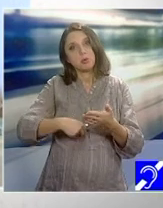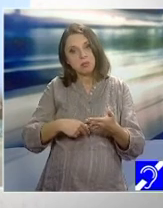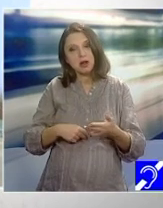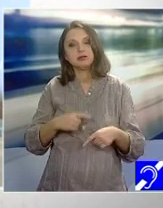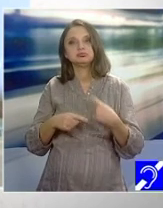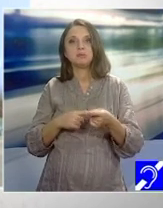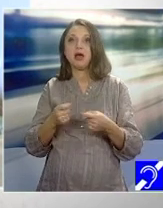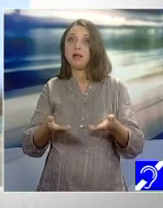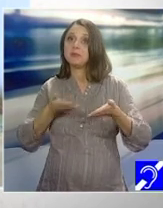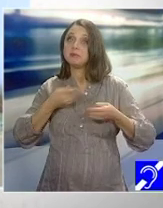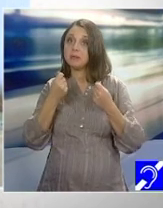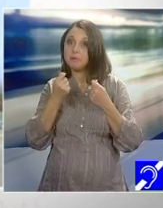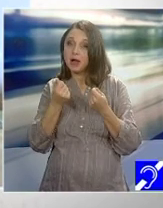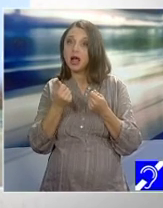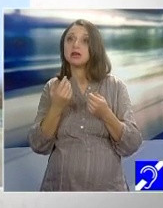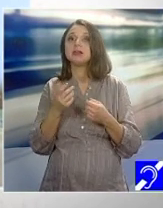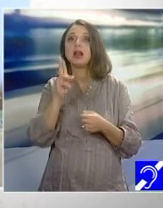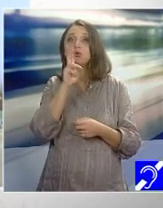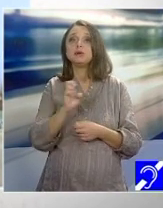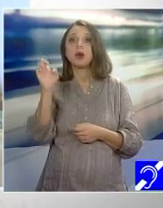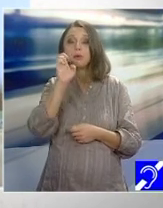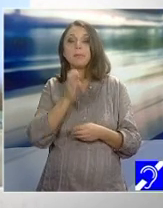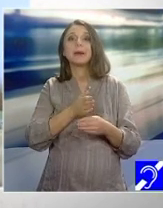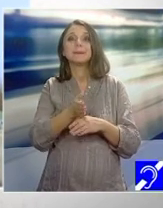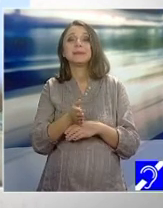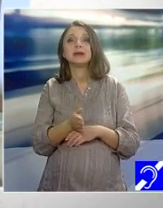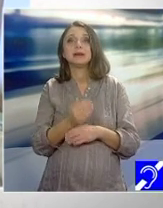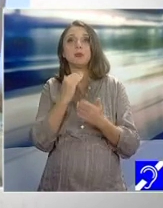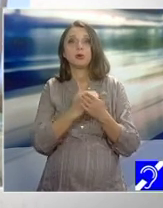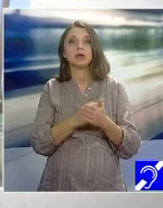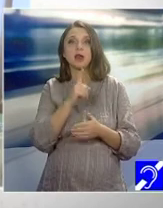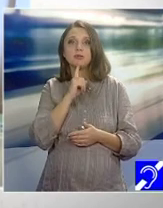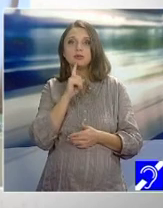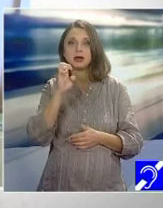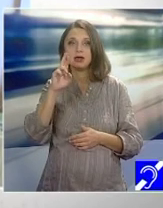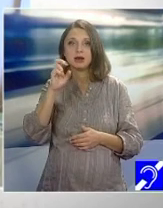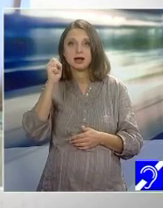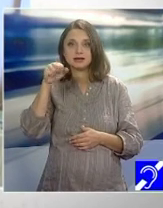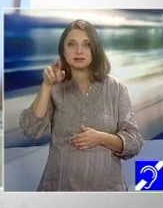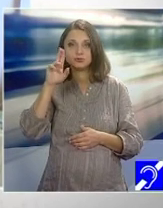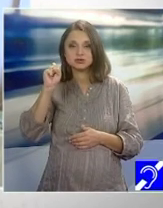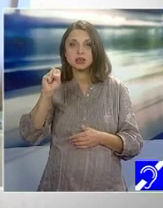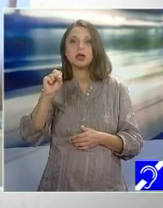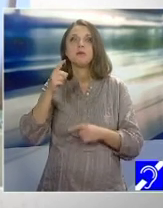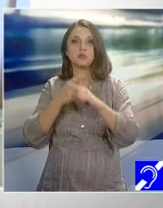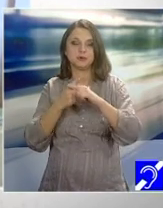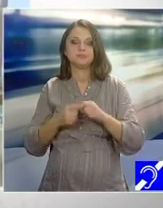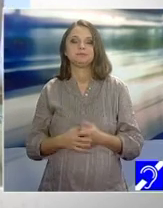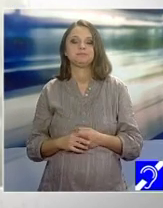finanțate de Uniunea Europeană prin programul Erasmus Plus, cum spuneam. Primul proiect pe care îl